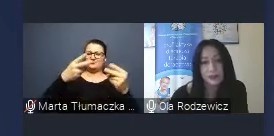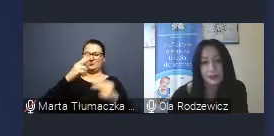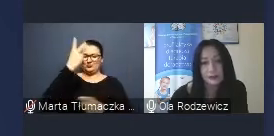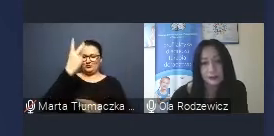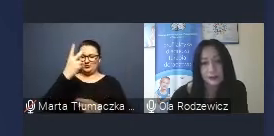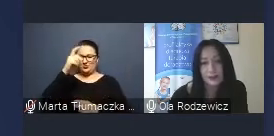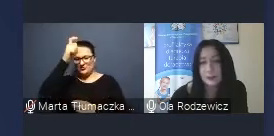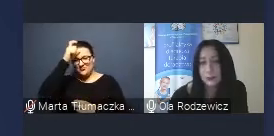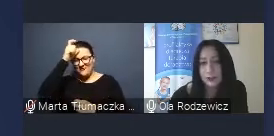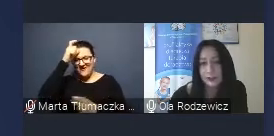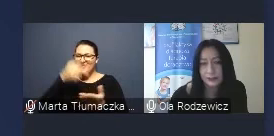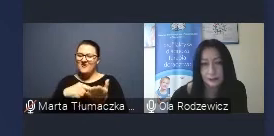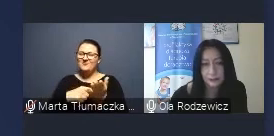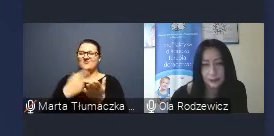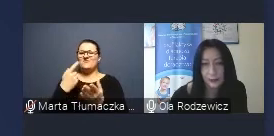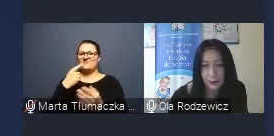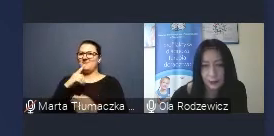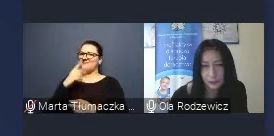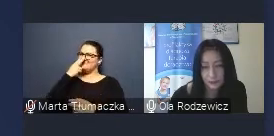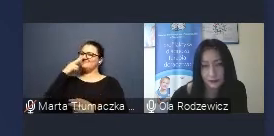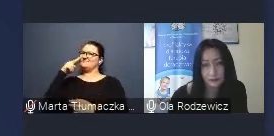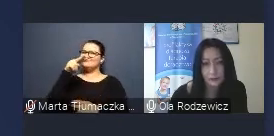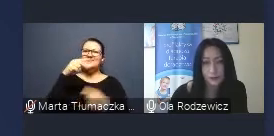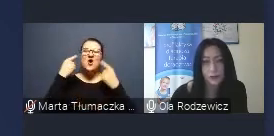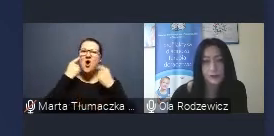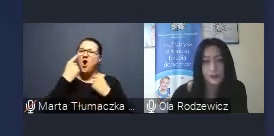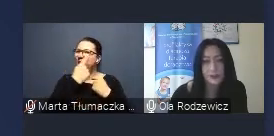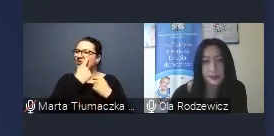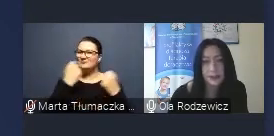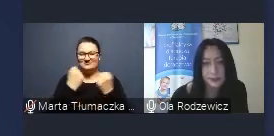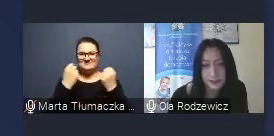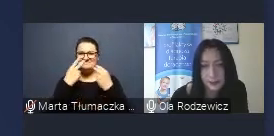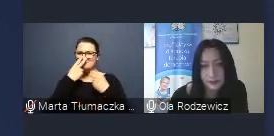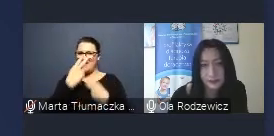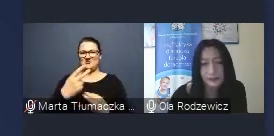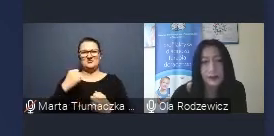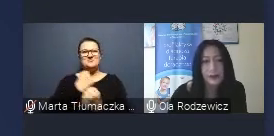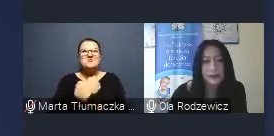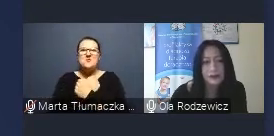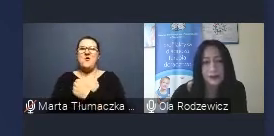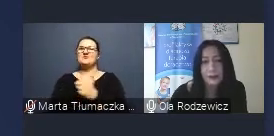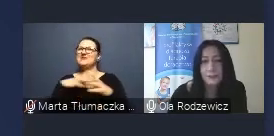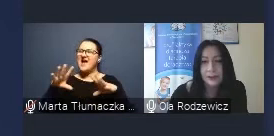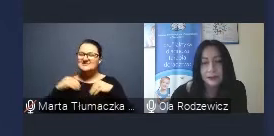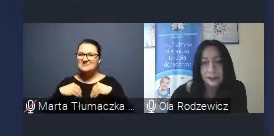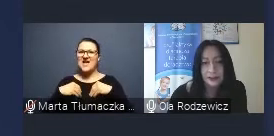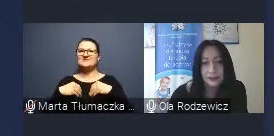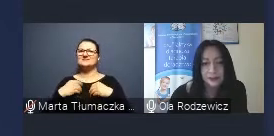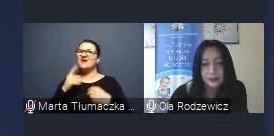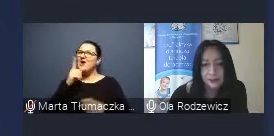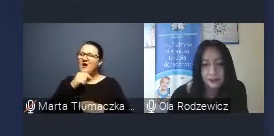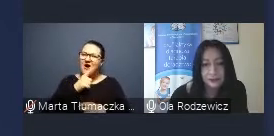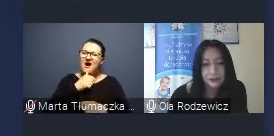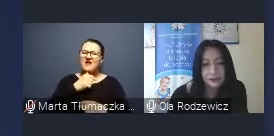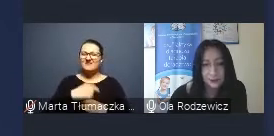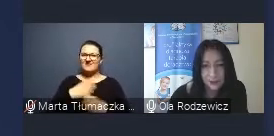właśnie takie spojrzenie. To są takie oczy, które patrzą z miłością, z akceptacją, z zachwytem. Wiecie, ja jak patrzę